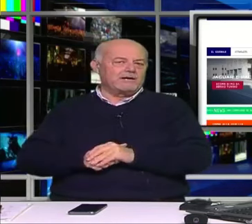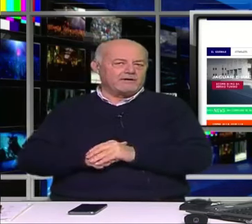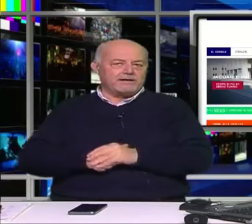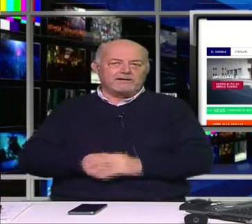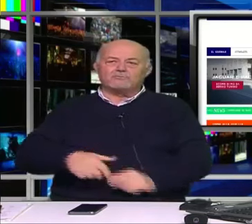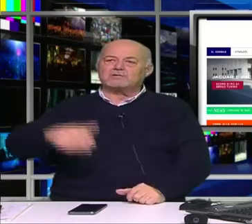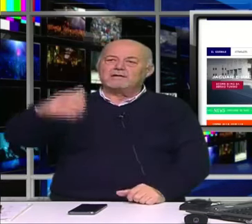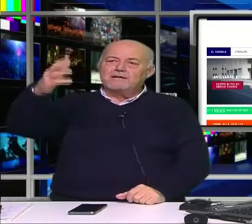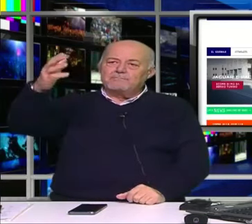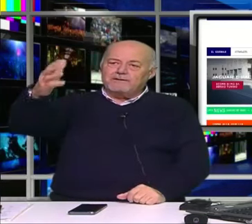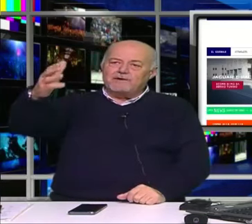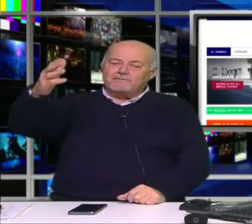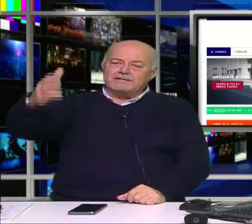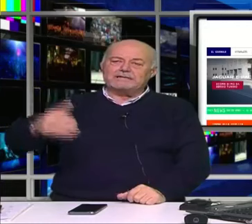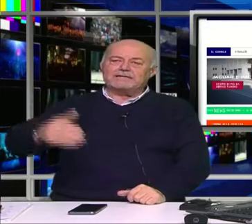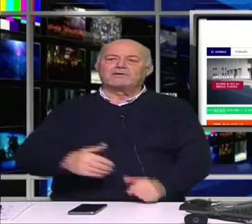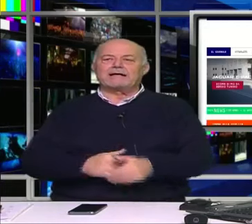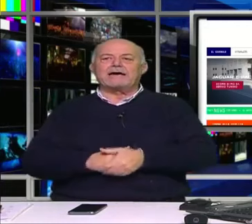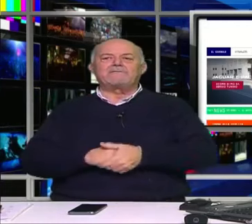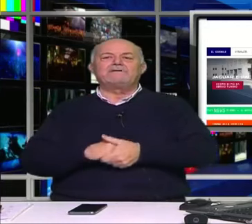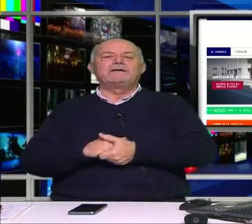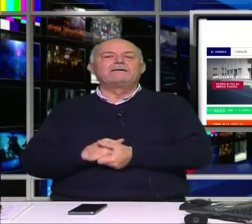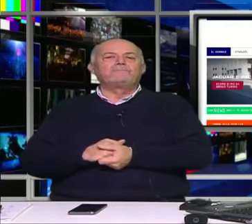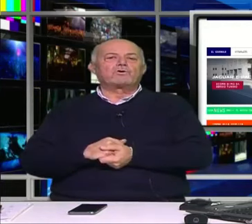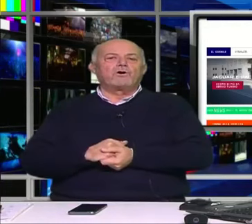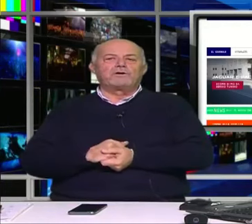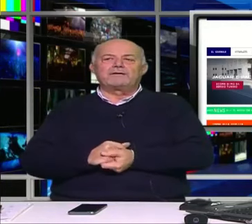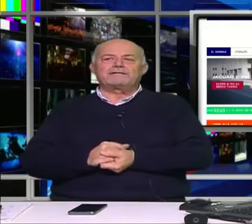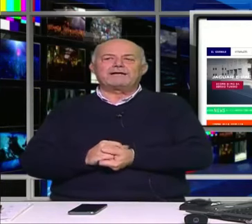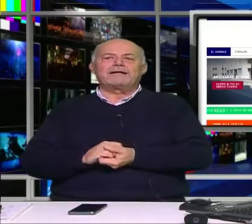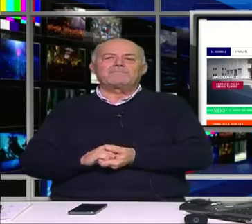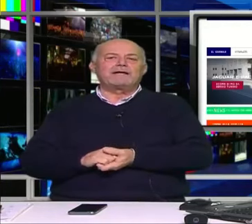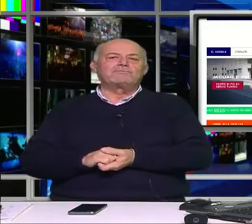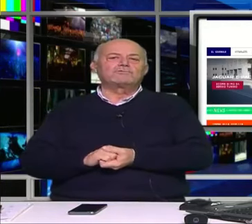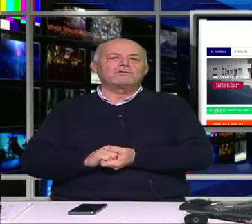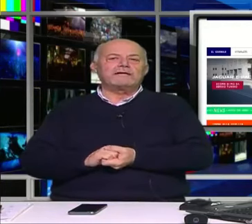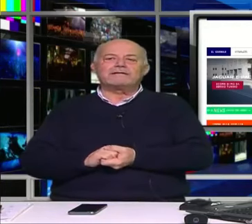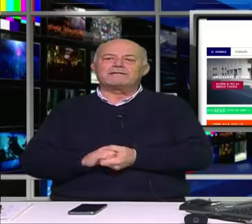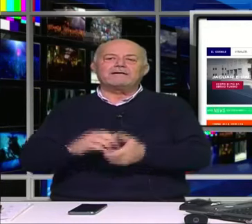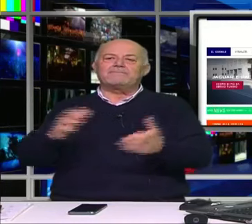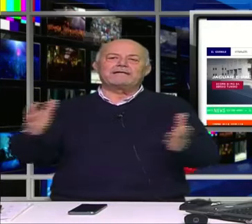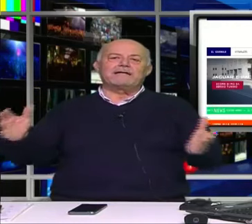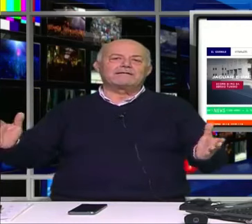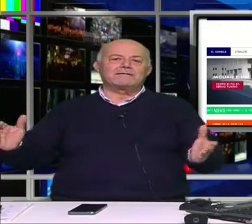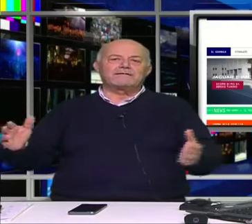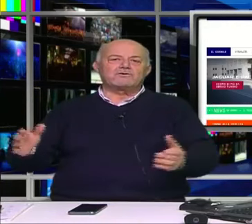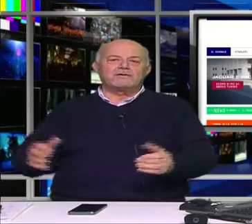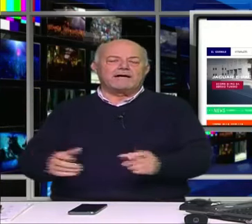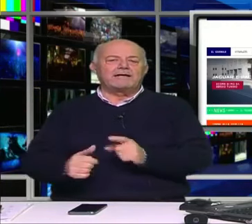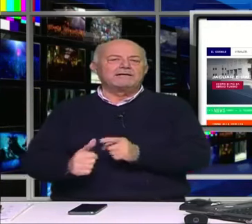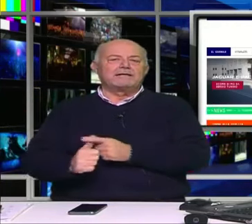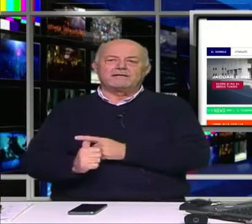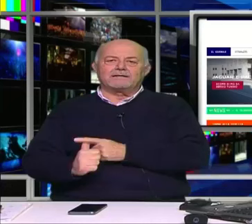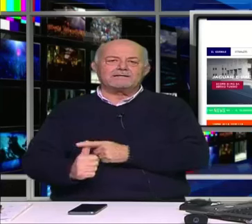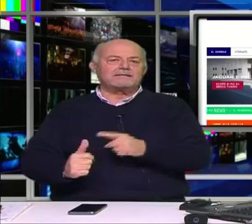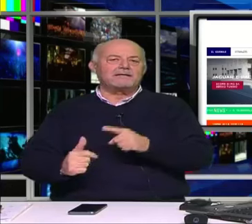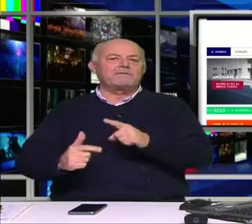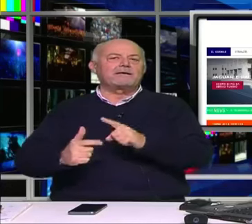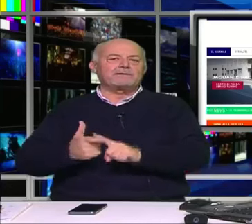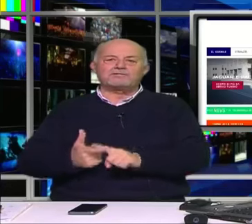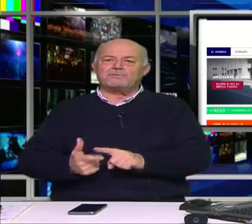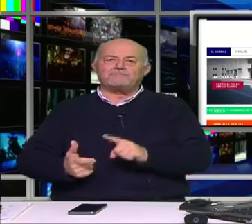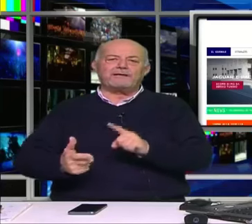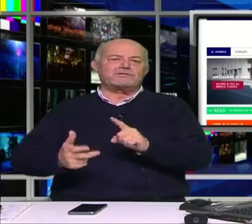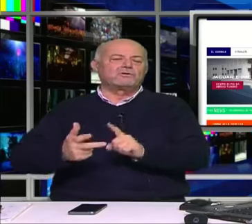Lampedusa e non a Ragusa. Ma voi potete collegarvi con teleiblea.it e vedere il telegiornale in diretta